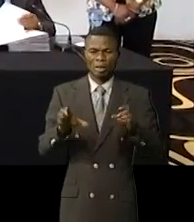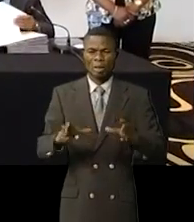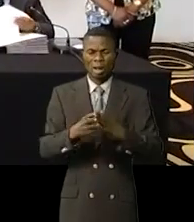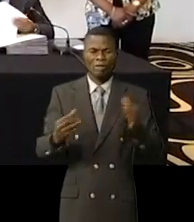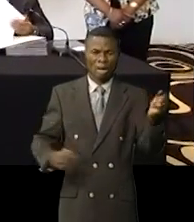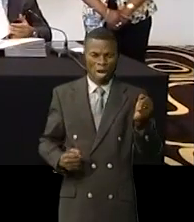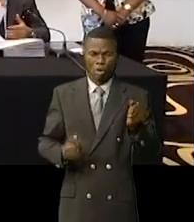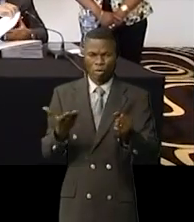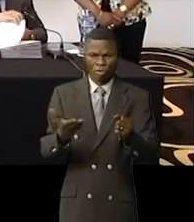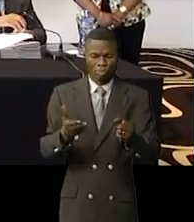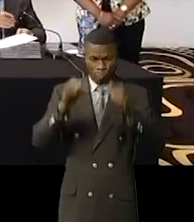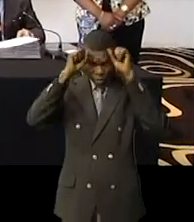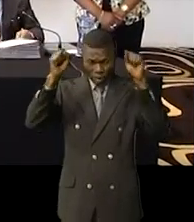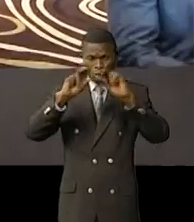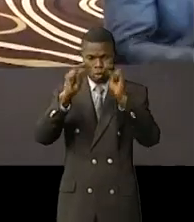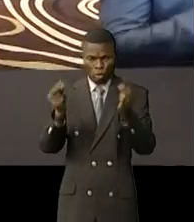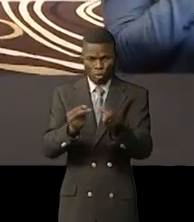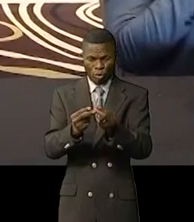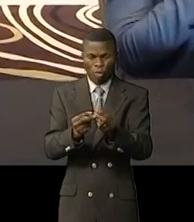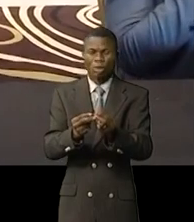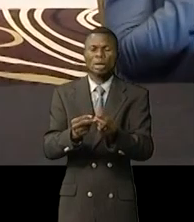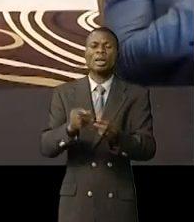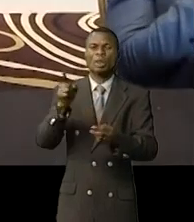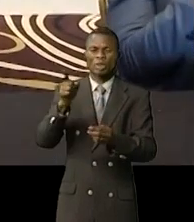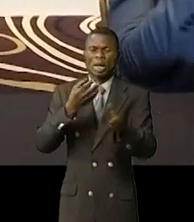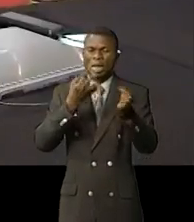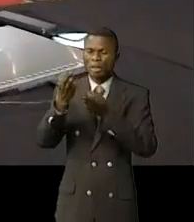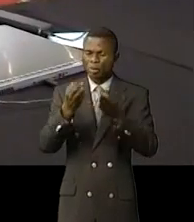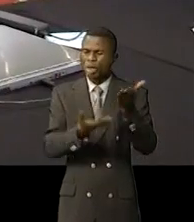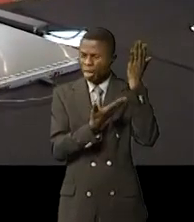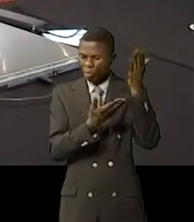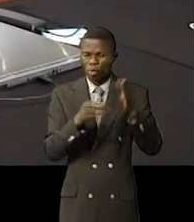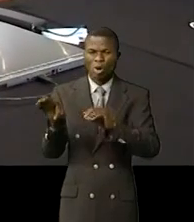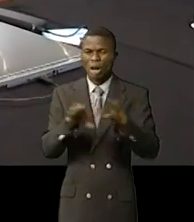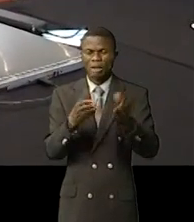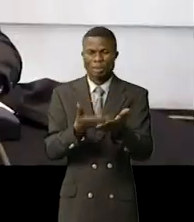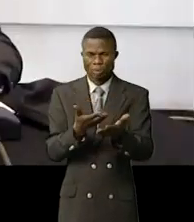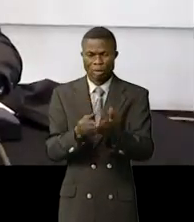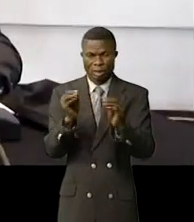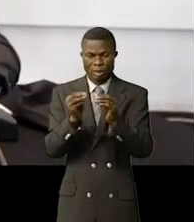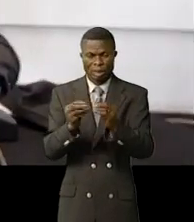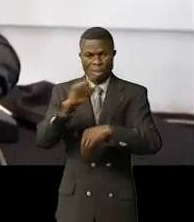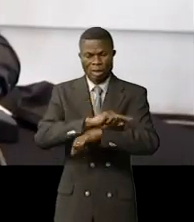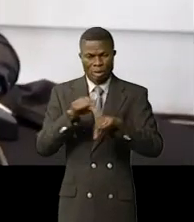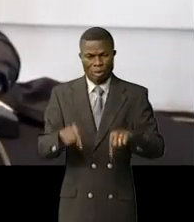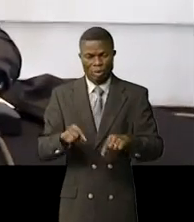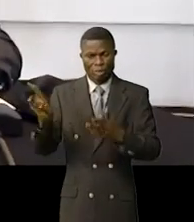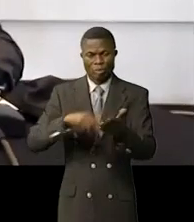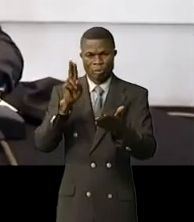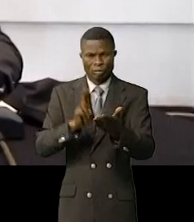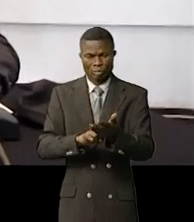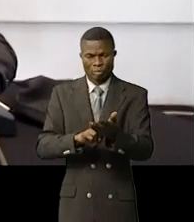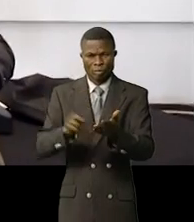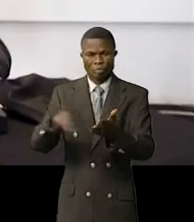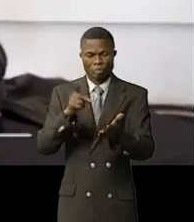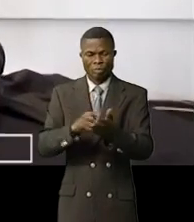et l'Angola. Le président du collège de l'ARPTC donne l'importance de cette cérémonie. La rencontre de ce jour pour la signature du protocole